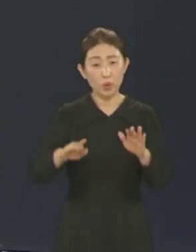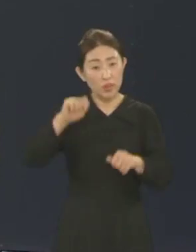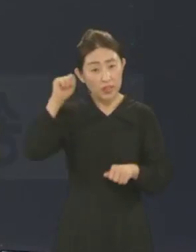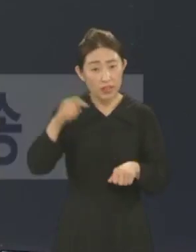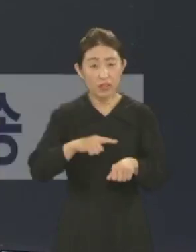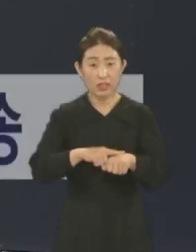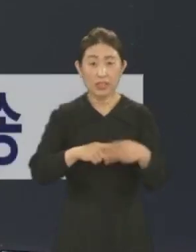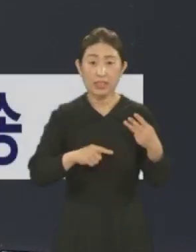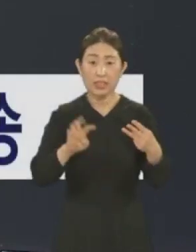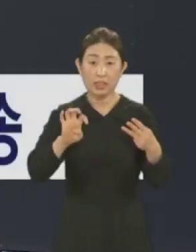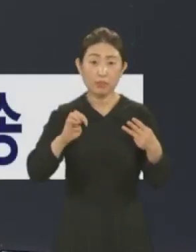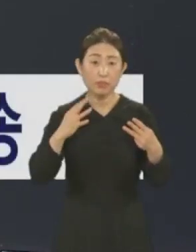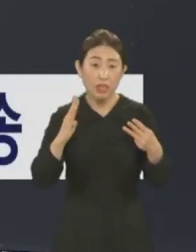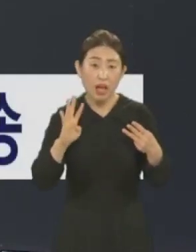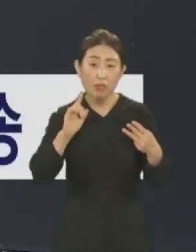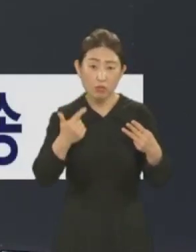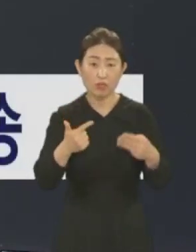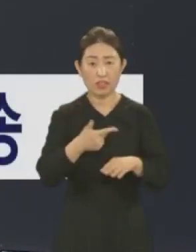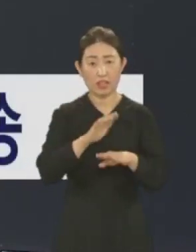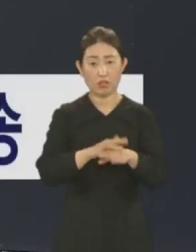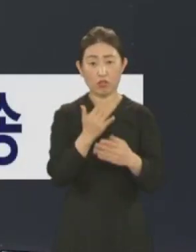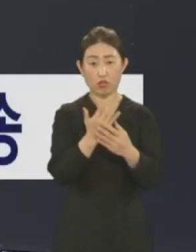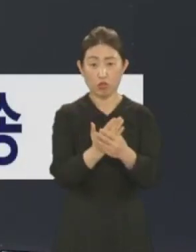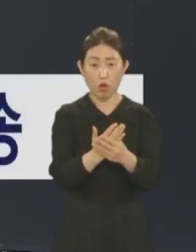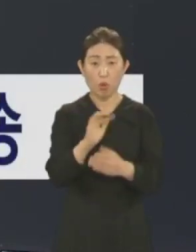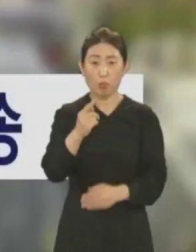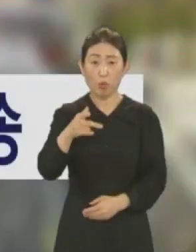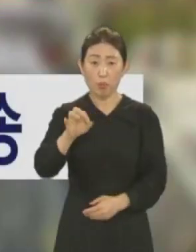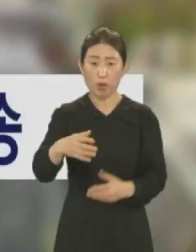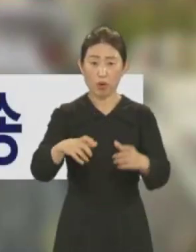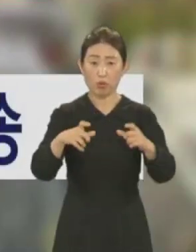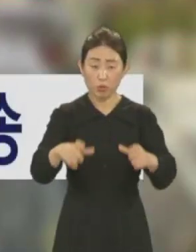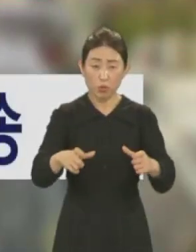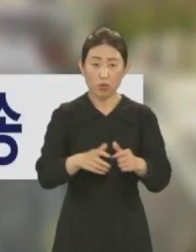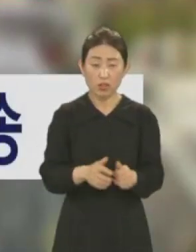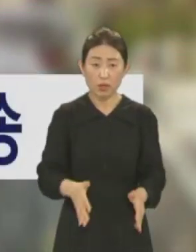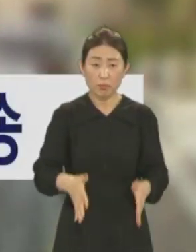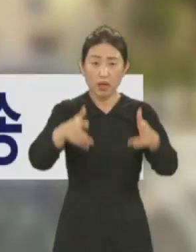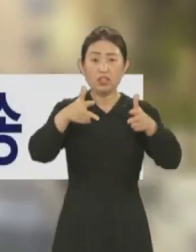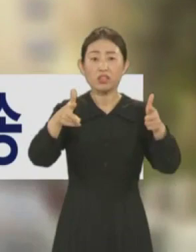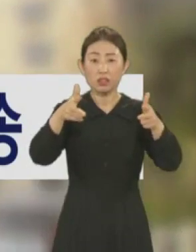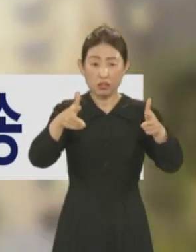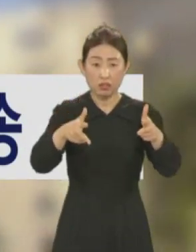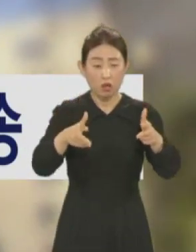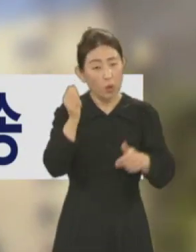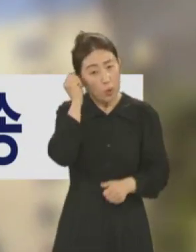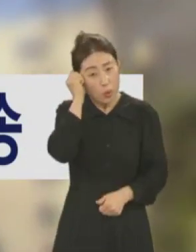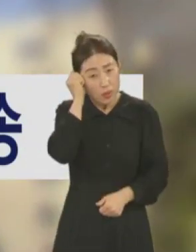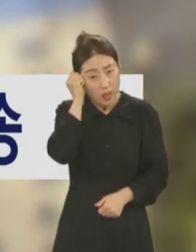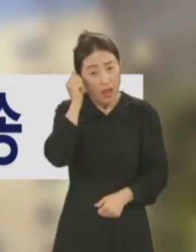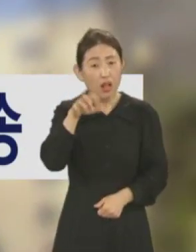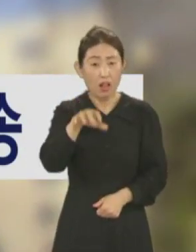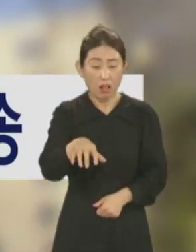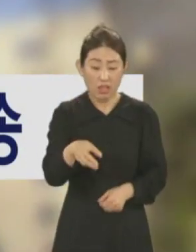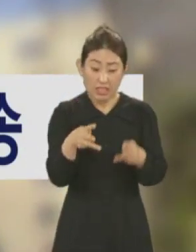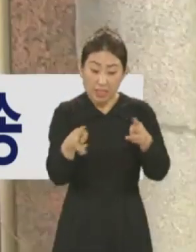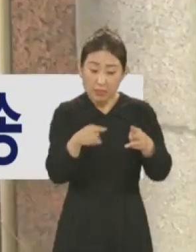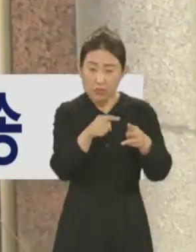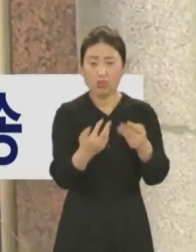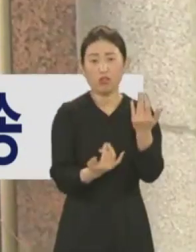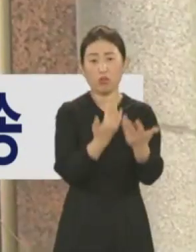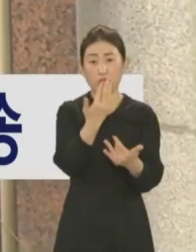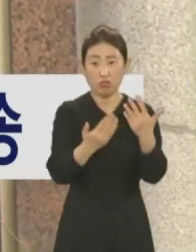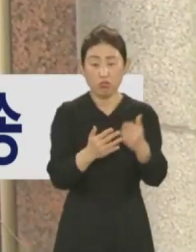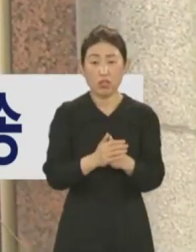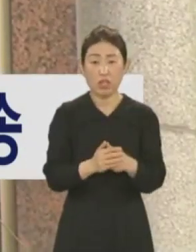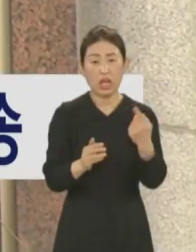오늘 오전 3시 34분쯤 대전 유성구 봉명동에 7층짜리 모텔에서 불이나 투숙객인 60대